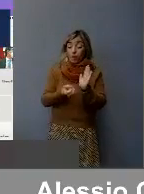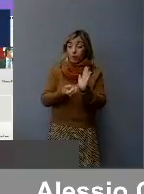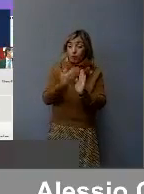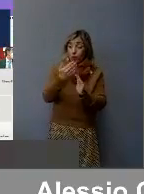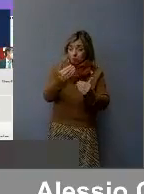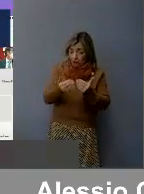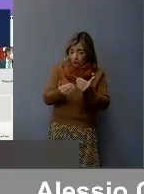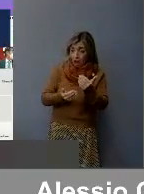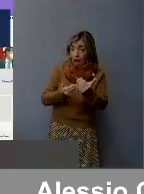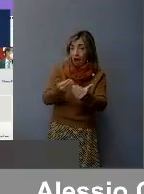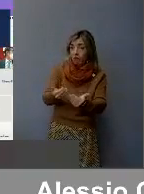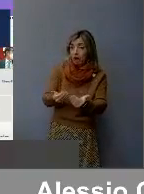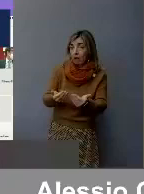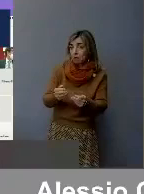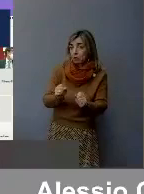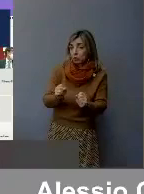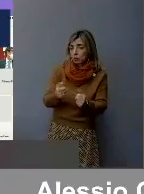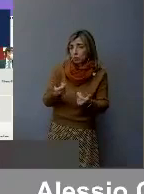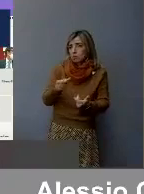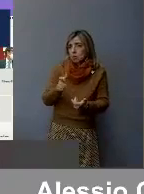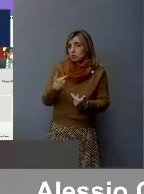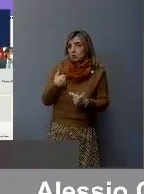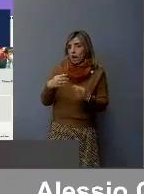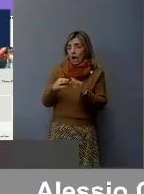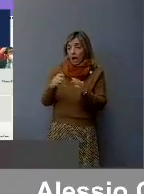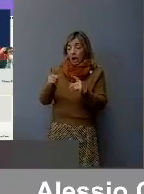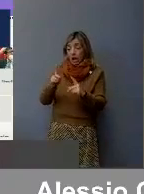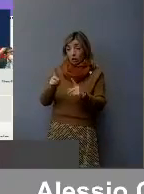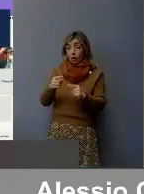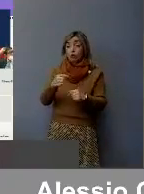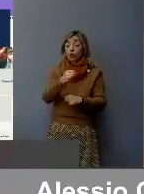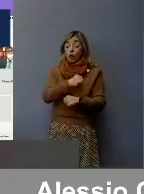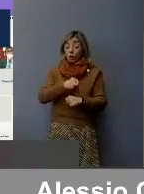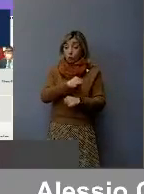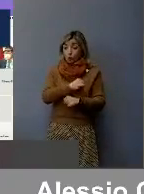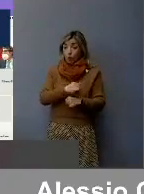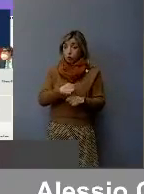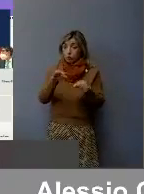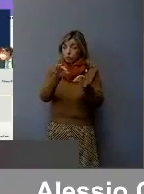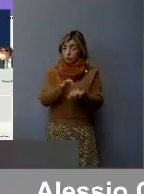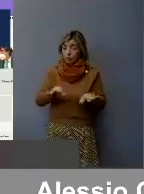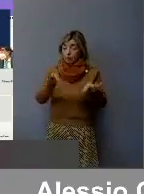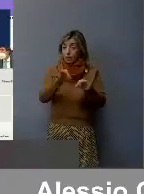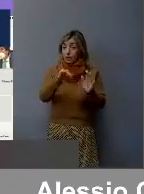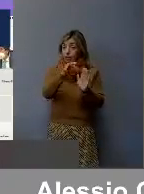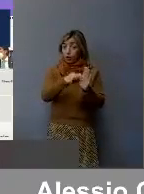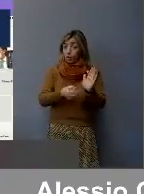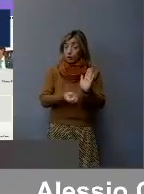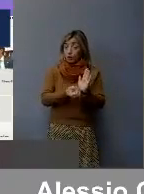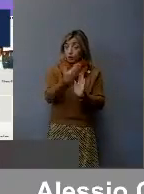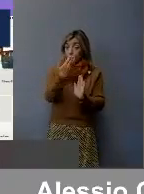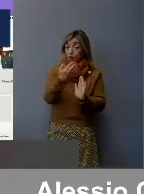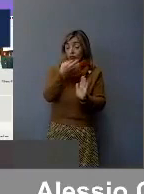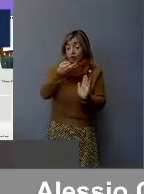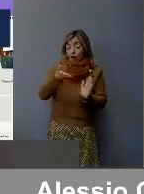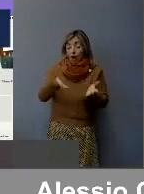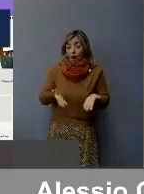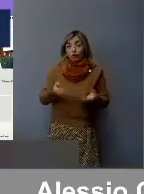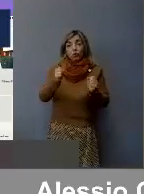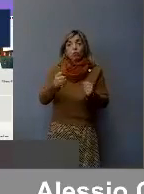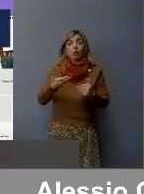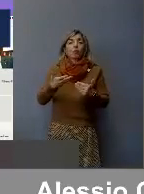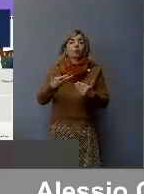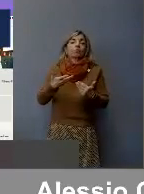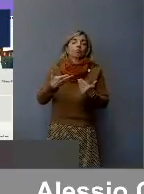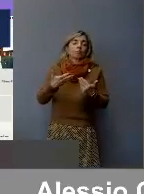comune sta attuando e che da oggi si potrà avere uno strumento in più per attuare politiche di